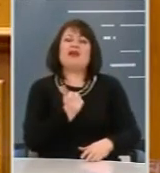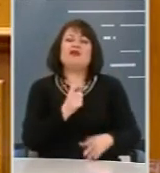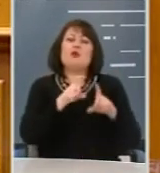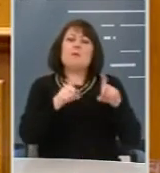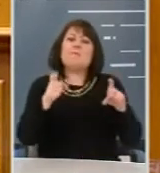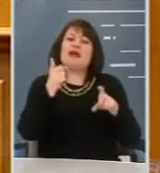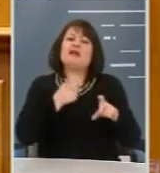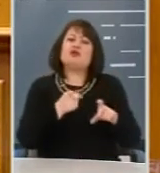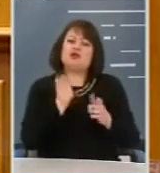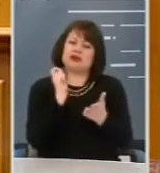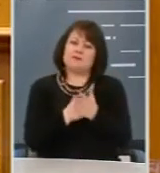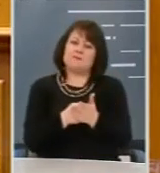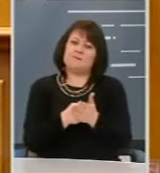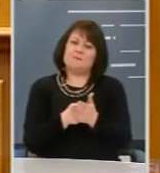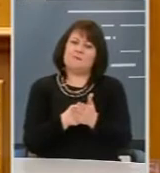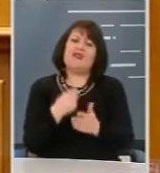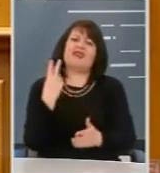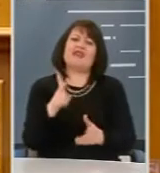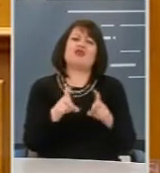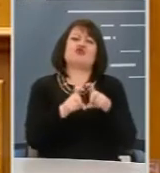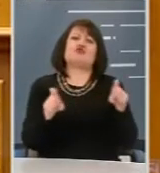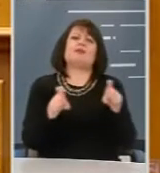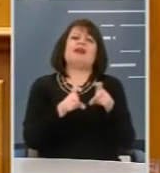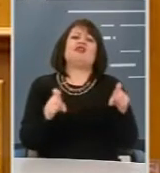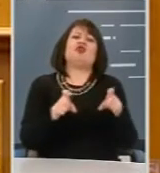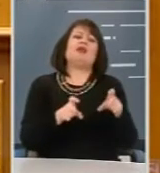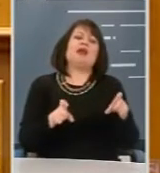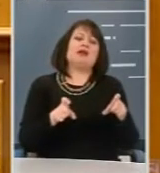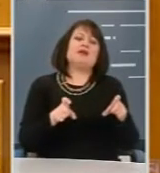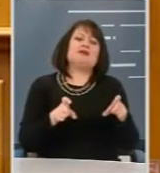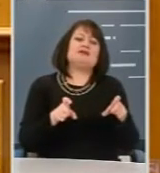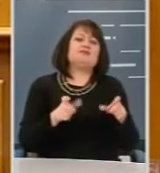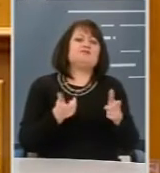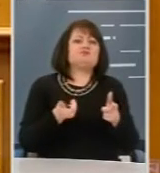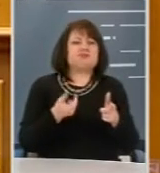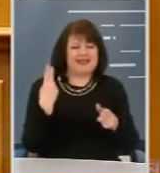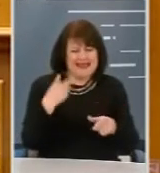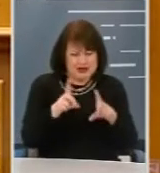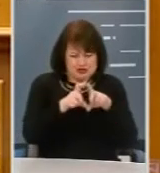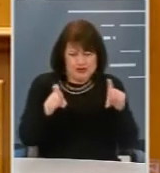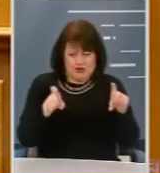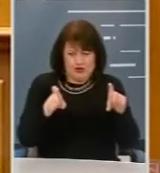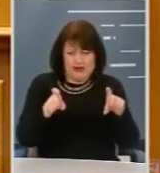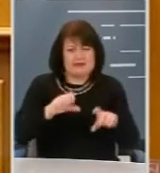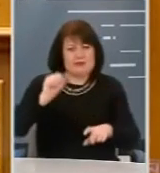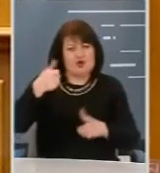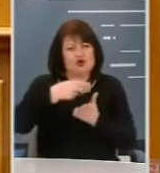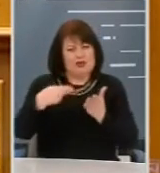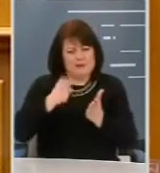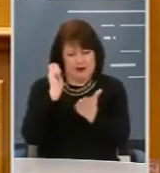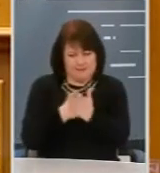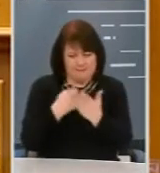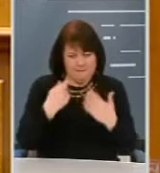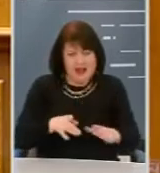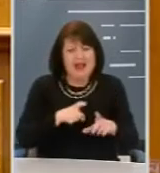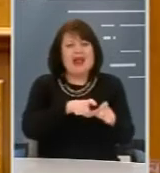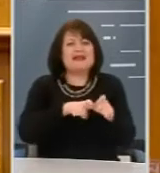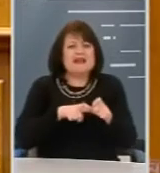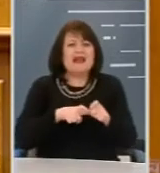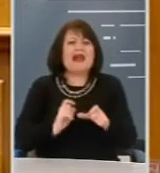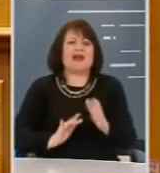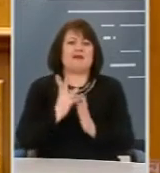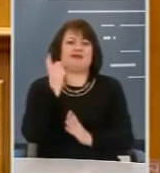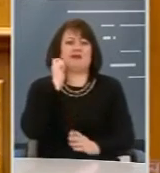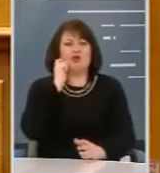μέτοχοι αγοράζουν τις δικές τους μετοχές χωρίς τις δικές τους μετοχές στο πρώτο θέμα, χωρίς η εταιρεία Αναπτυξιακή